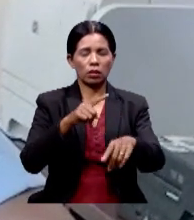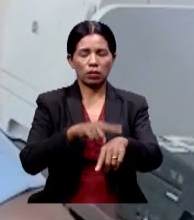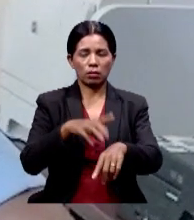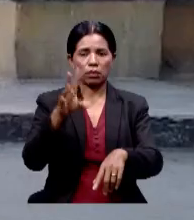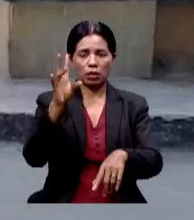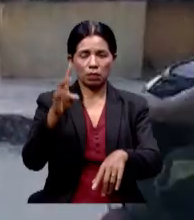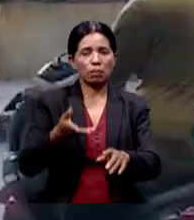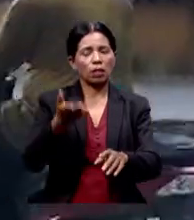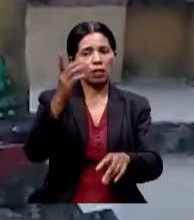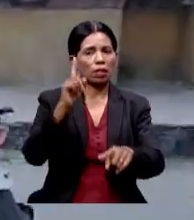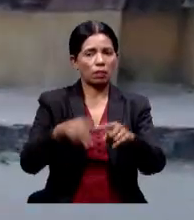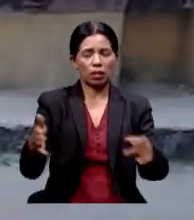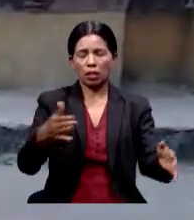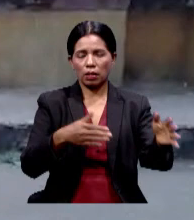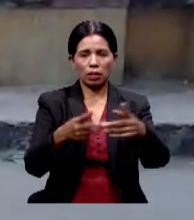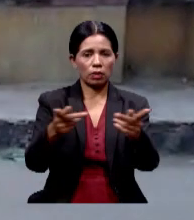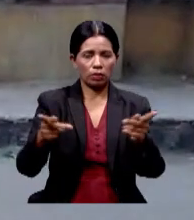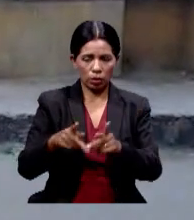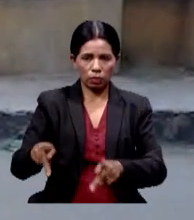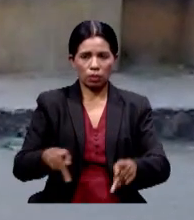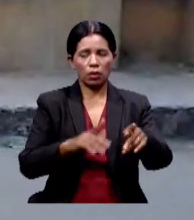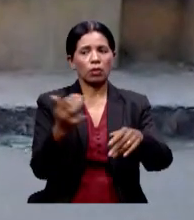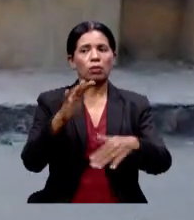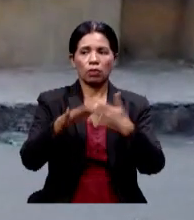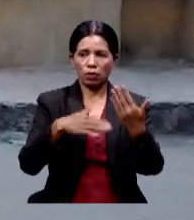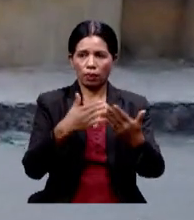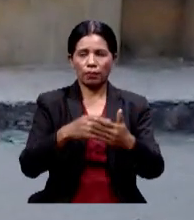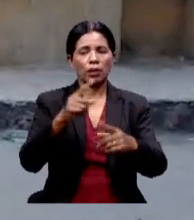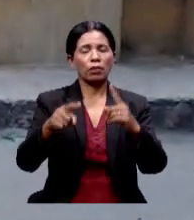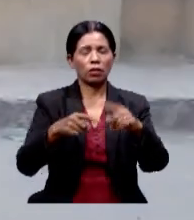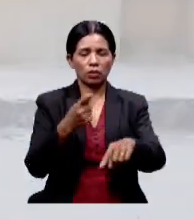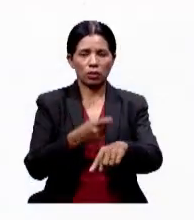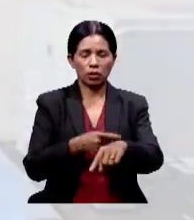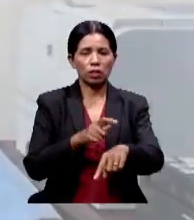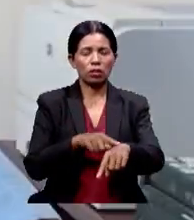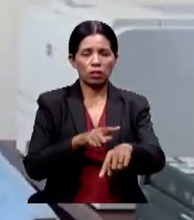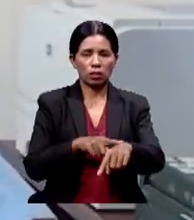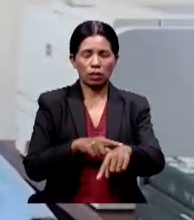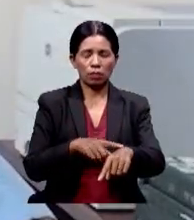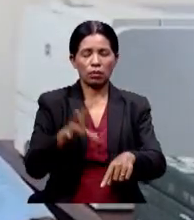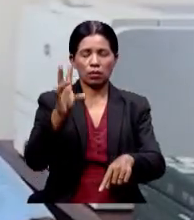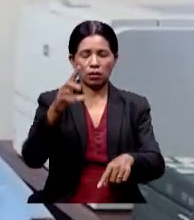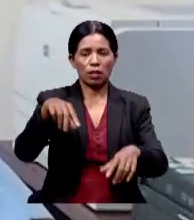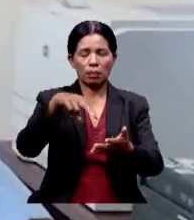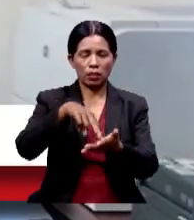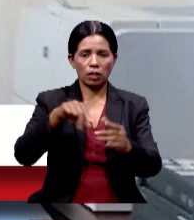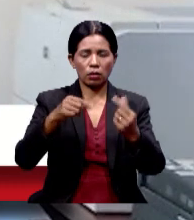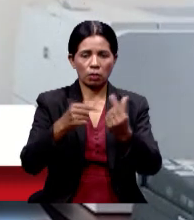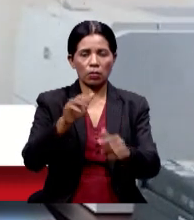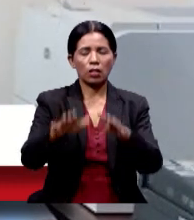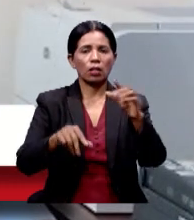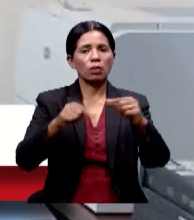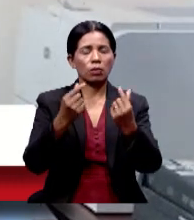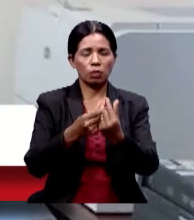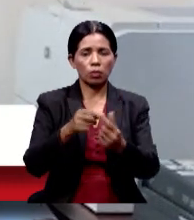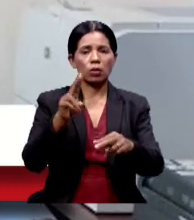baleten, label halibur malu, ia fatim público sira. O ingira tu kitu baleten, em nebe a hamri grupo, la grupo, tur